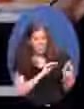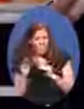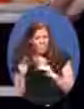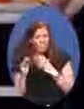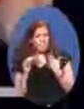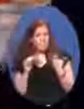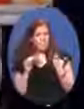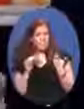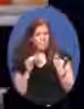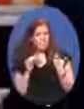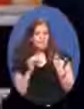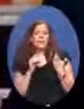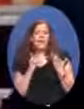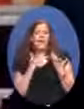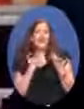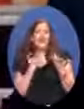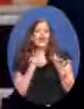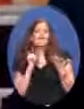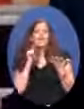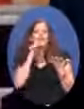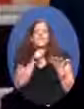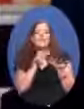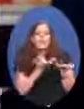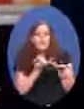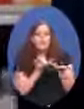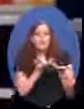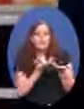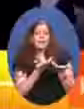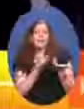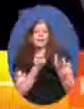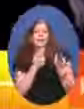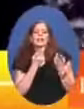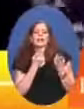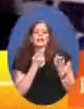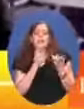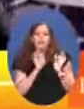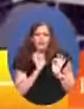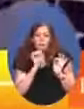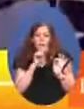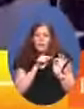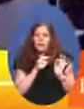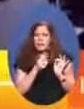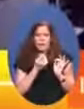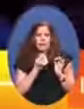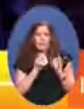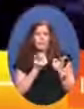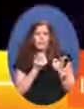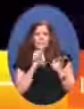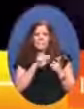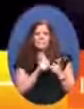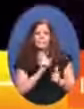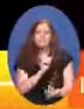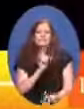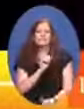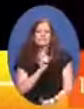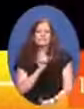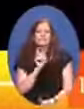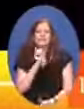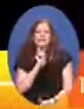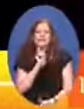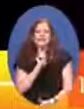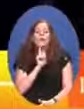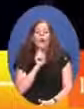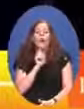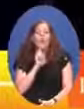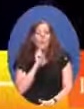את זה באיזה עומק? עד איזה עומק הגעתם? לאן הגעתם? בעצם הלכתם הגעתם למי שקוראים המורדים,